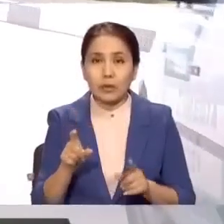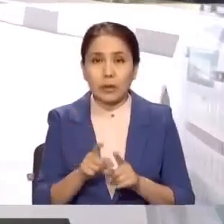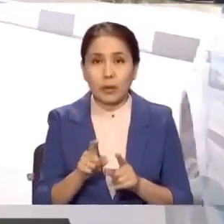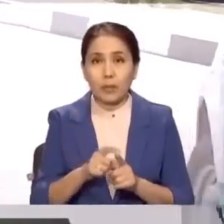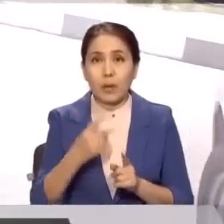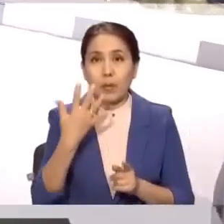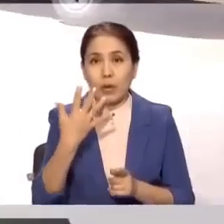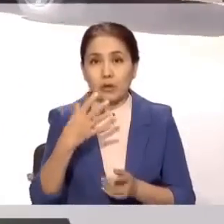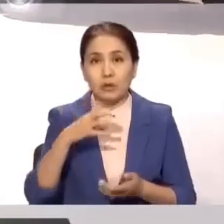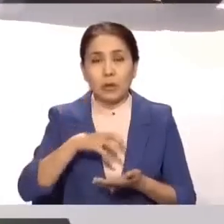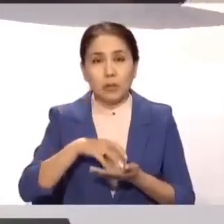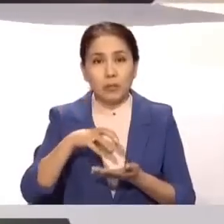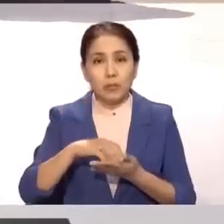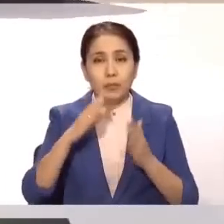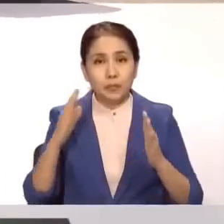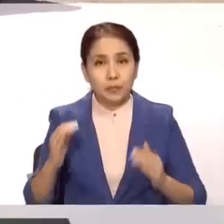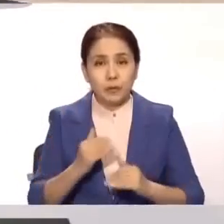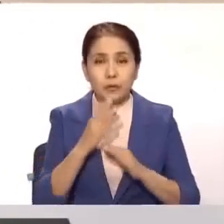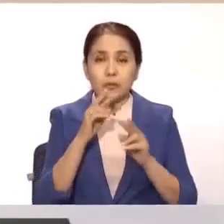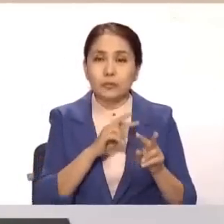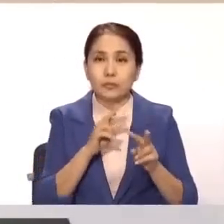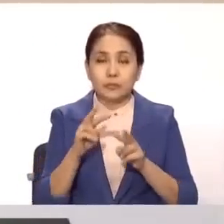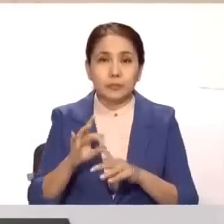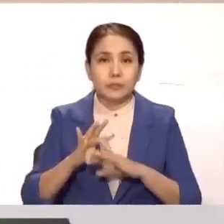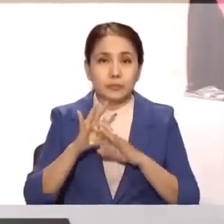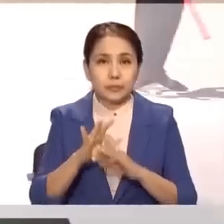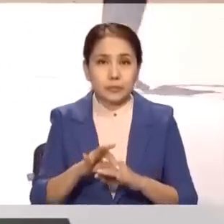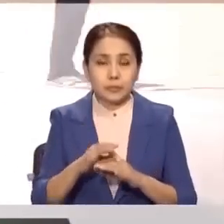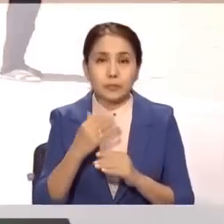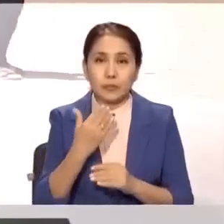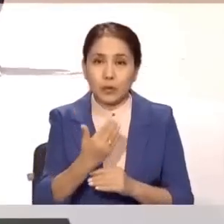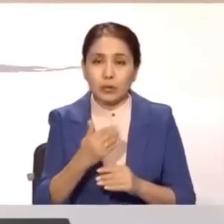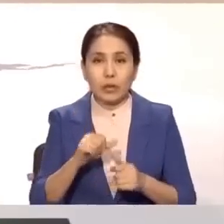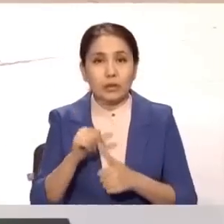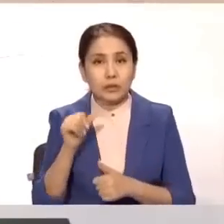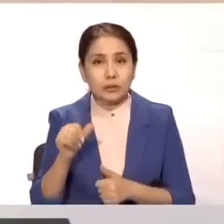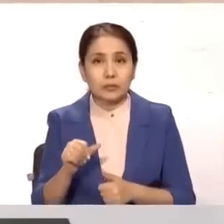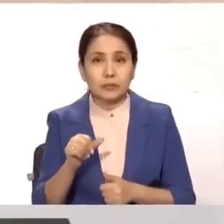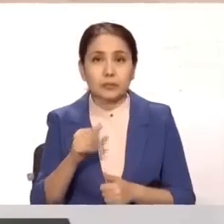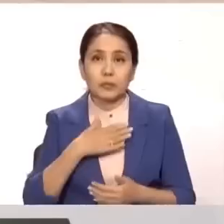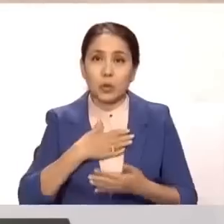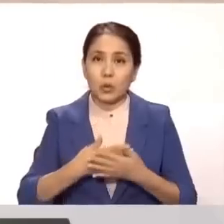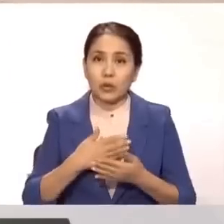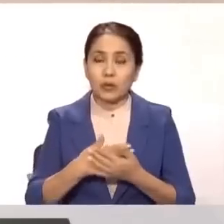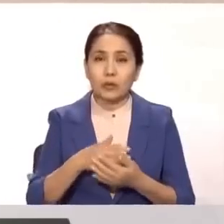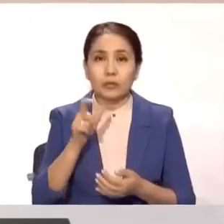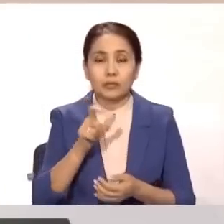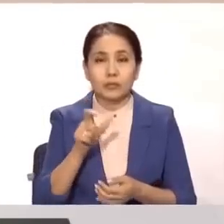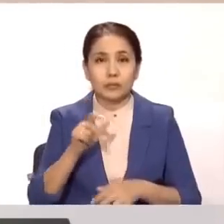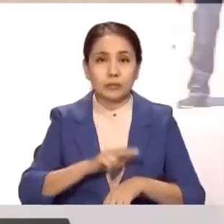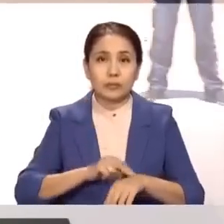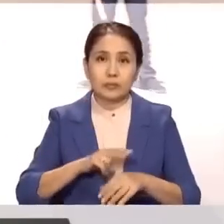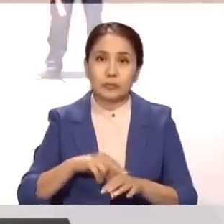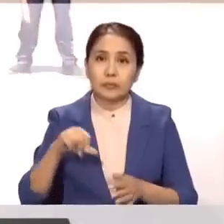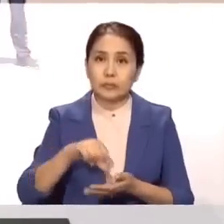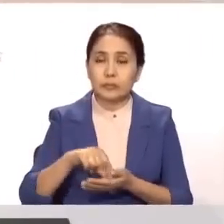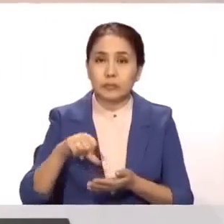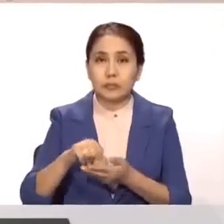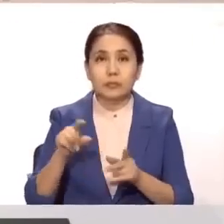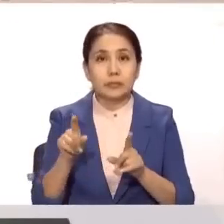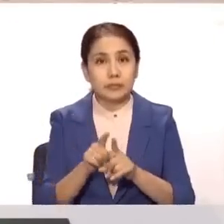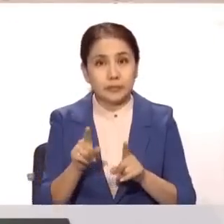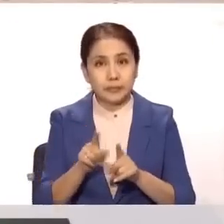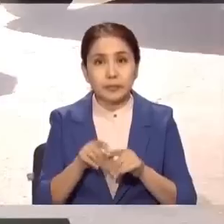mobil ekipajlari tunu kun xizmat olib borishlari ta'minlandi. Bundan tashqari, ko'ngilli yo'l posbonlari ham xodimlarga bevosita